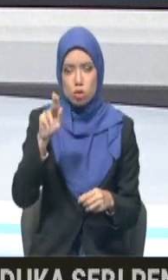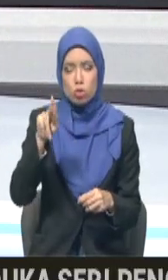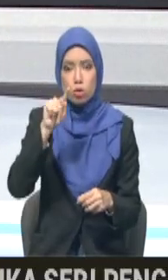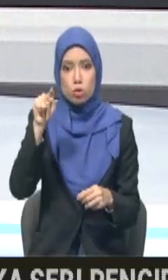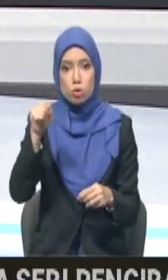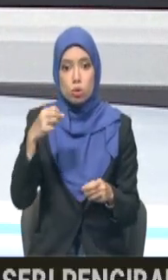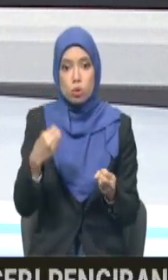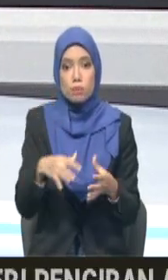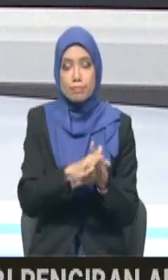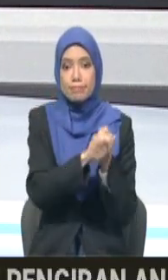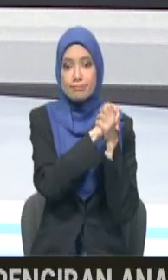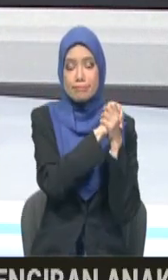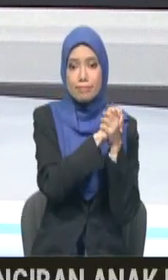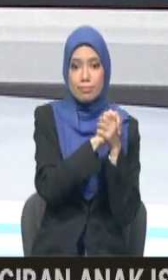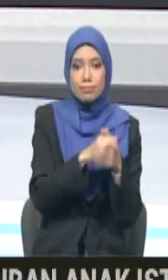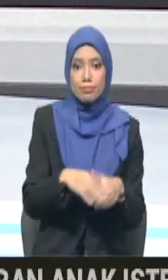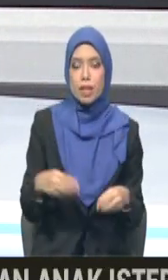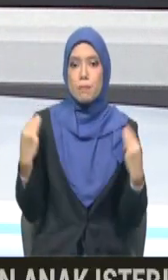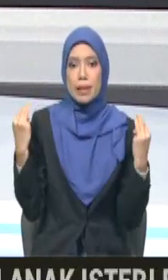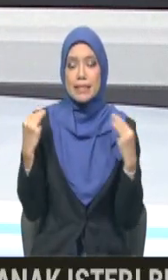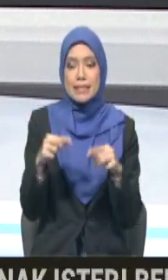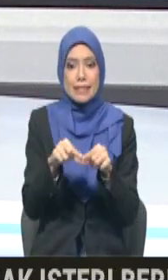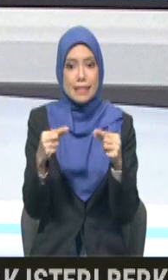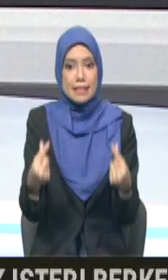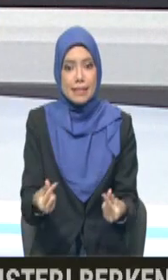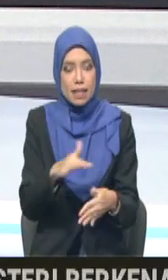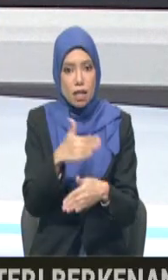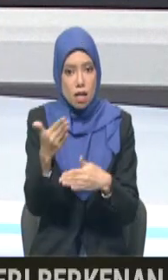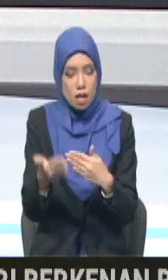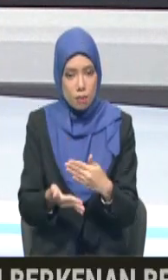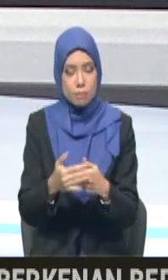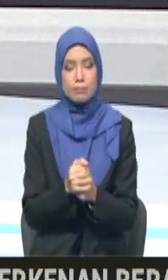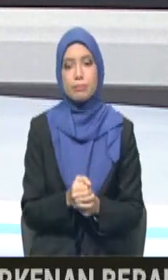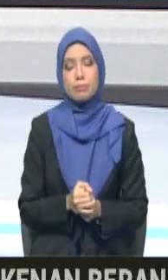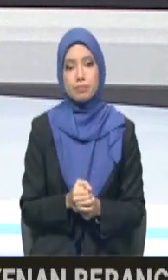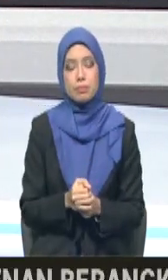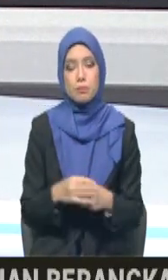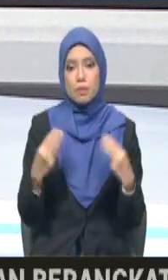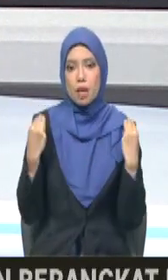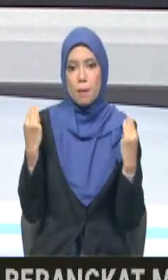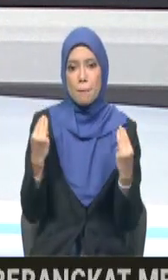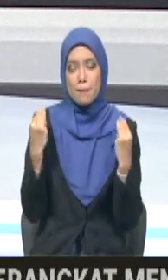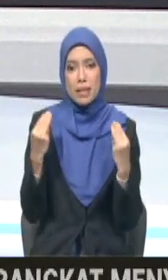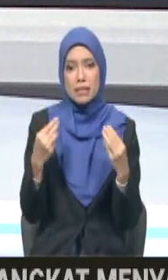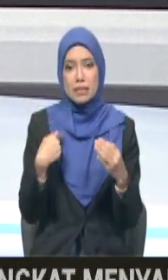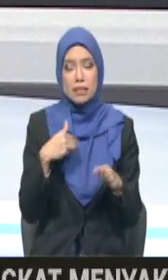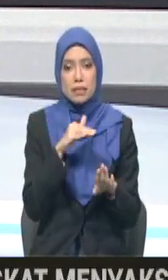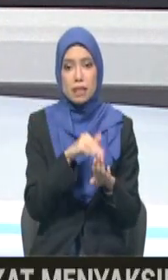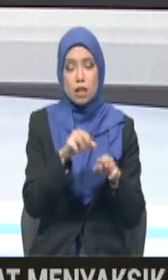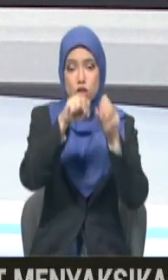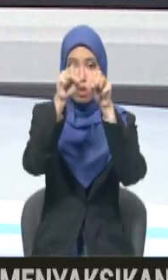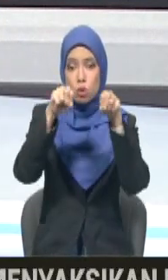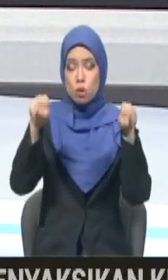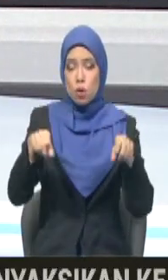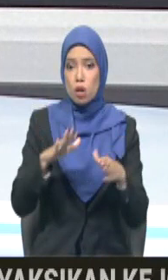diraikan pada Majlis khatam al-quran dianjurkan jabatan pengajian Islam Majlis berlangsung di Surau sekolah